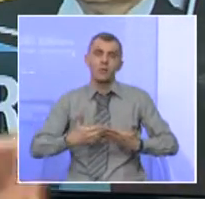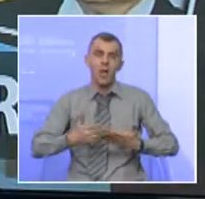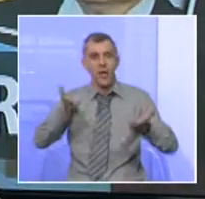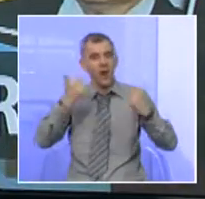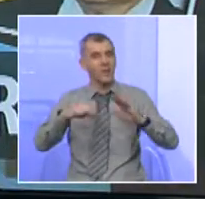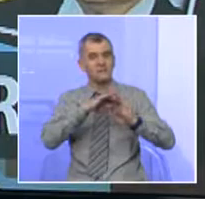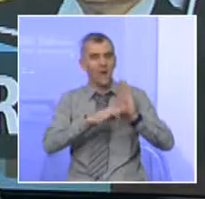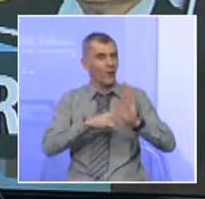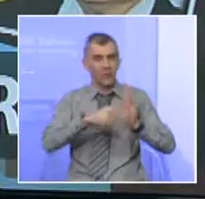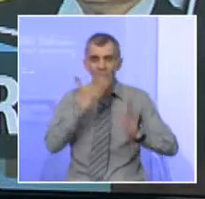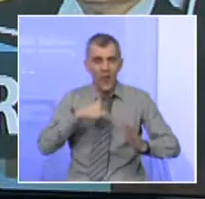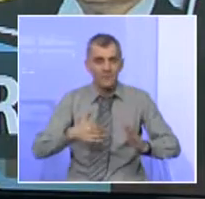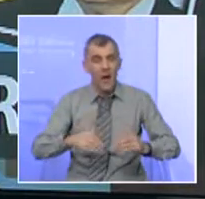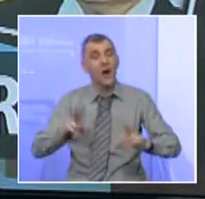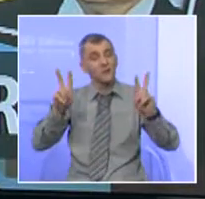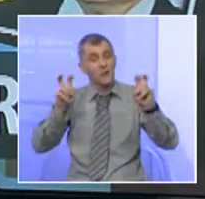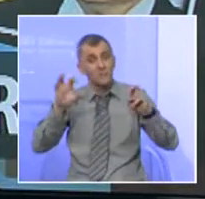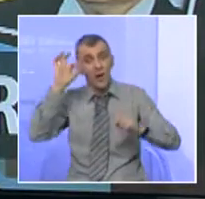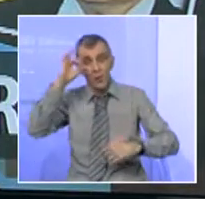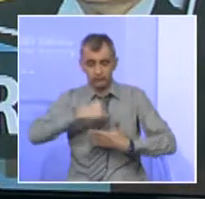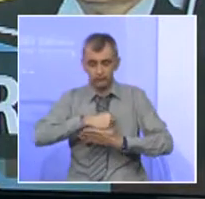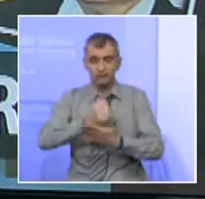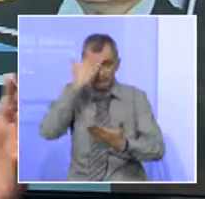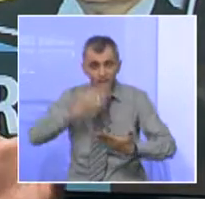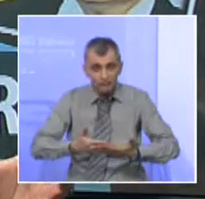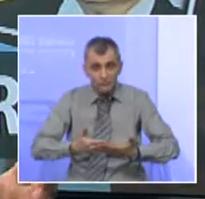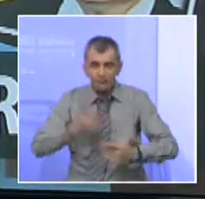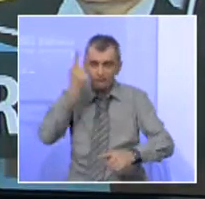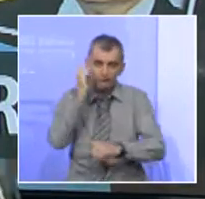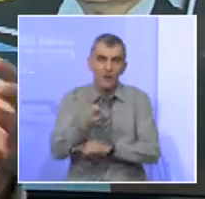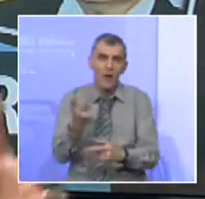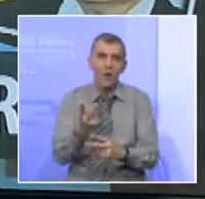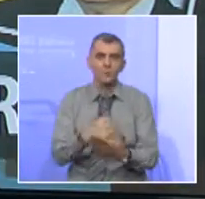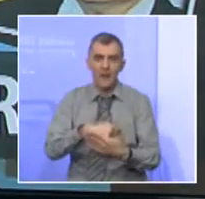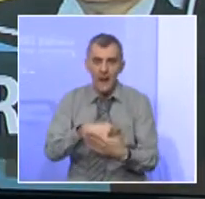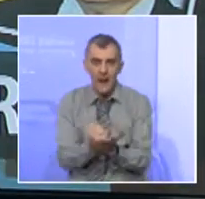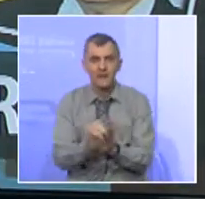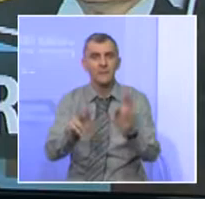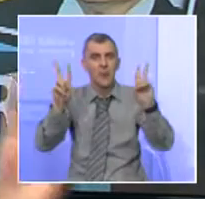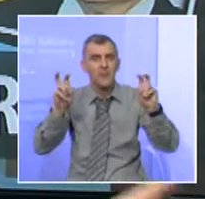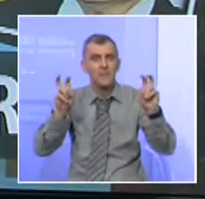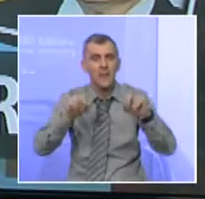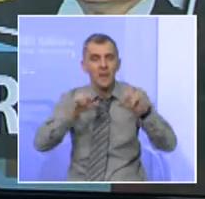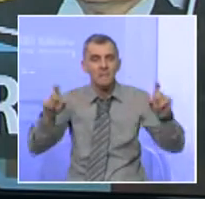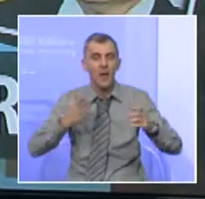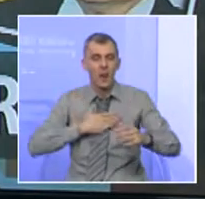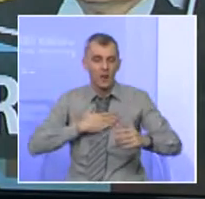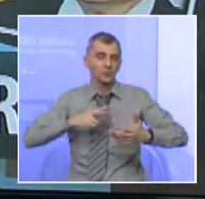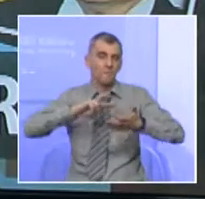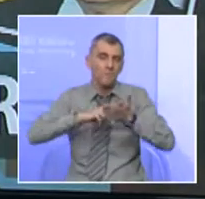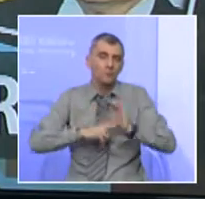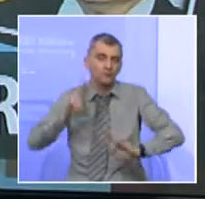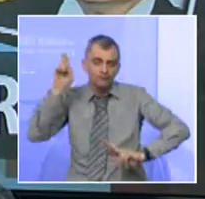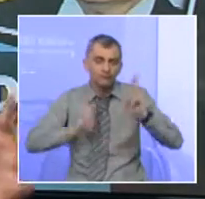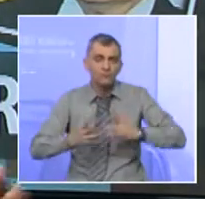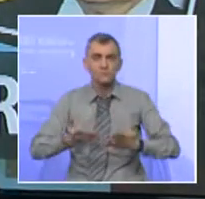oni su tu temu o legitimnosti nametnuli kao legitimnu temu u našem političkom